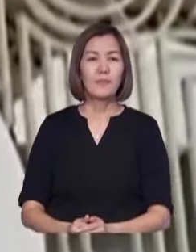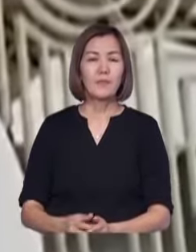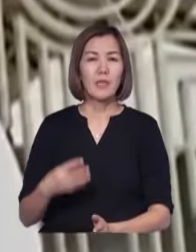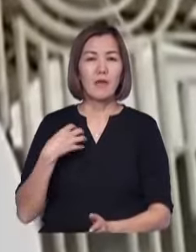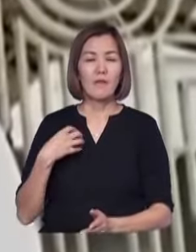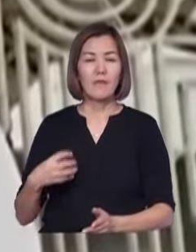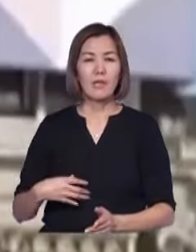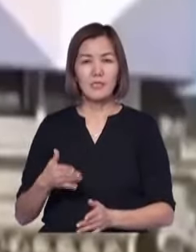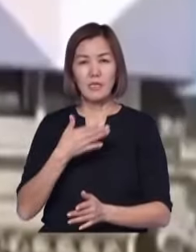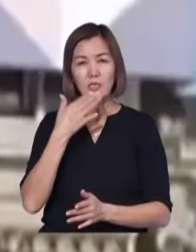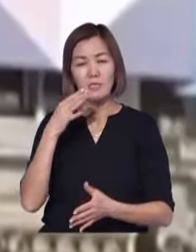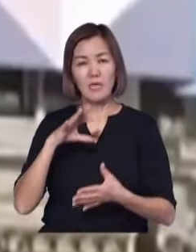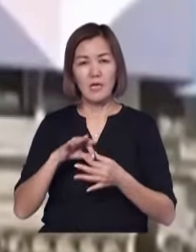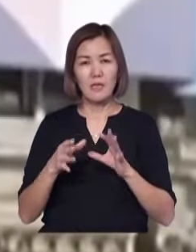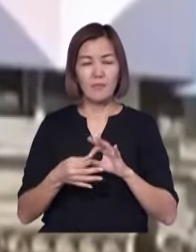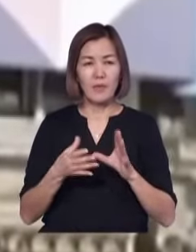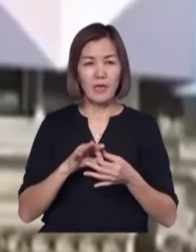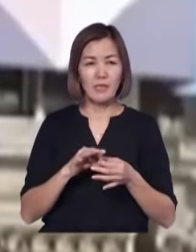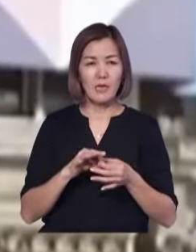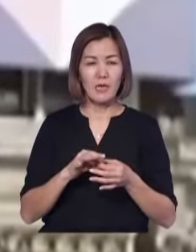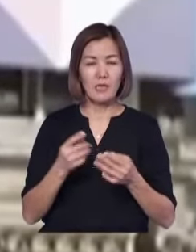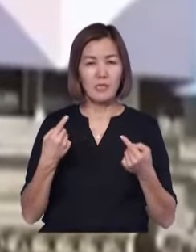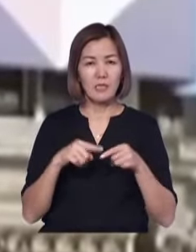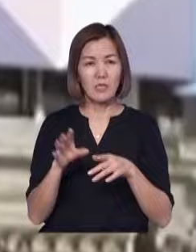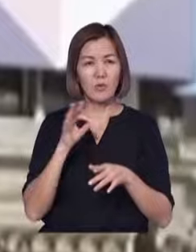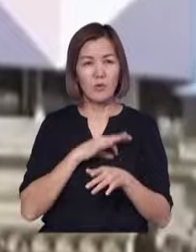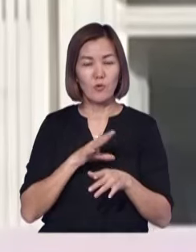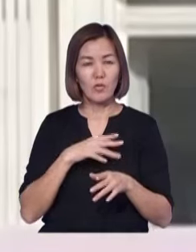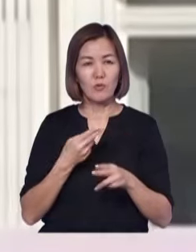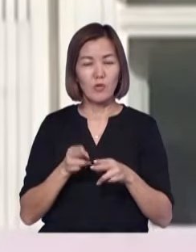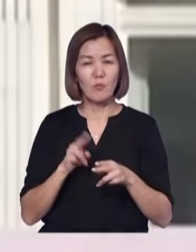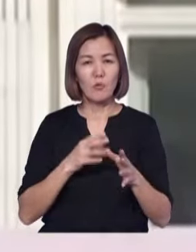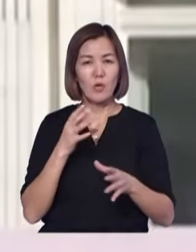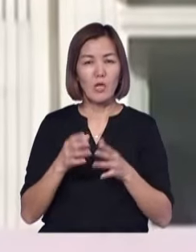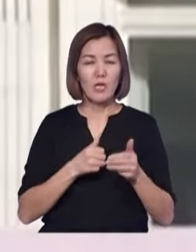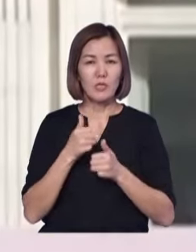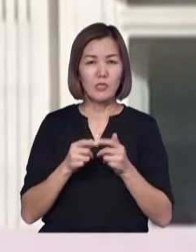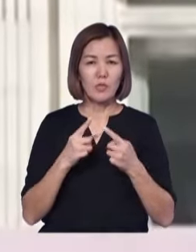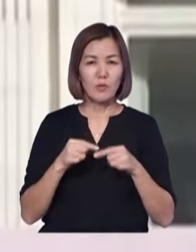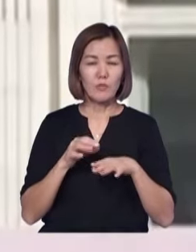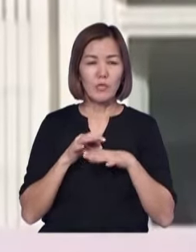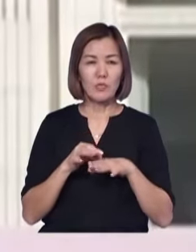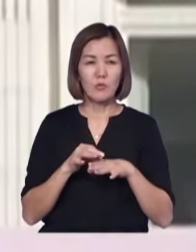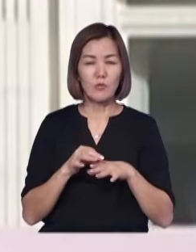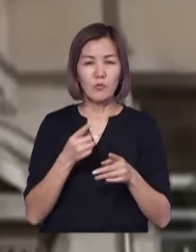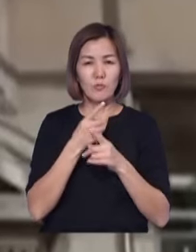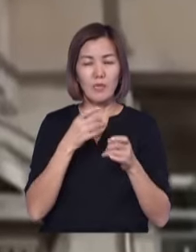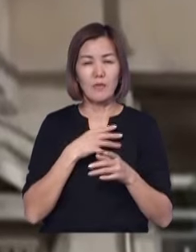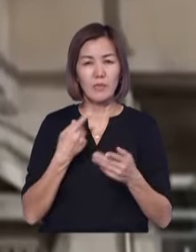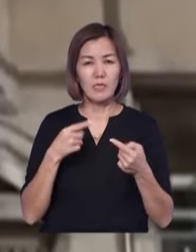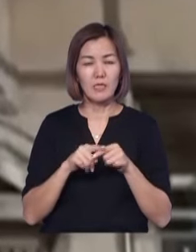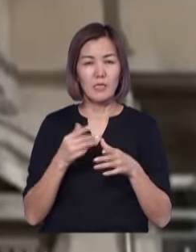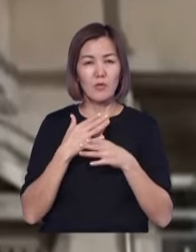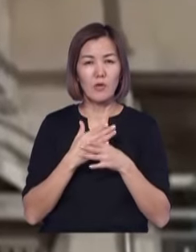Франциядағы жазғы олимпиада кезінде жасанды интеллект жүйесі бар технология қолданылды. Бұл туралы халықаралық жарыстарды ұйымдастырушылар ұйымы мәлімдеді. Технология